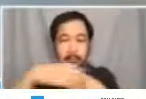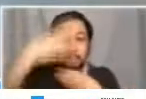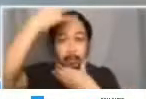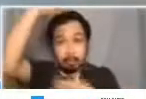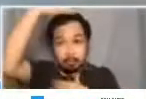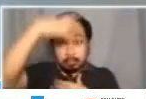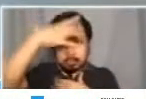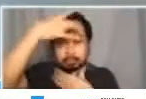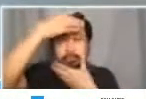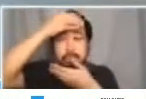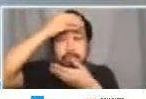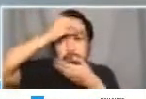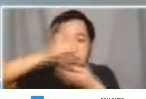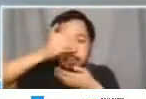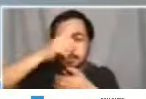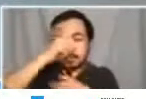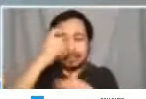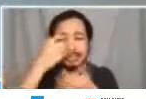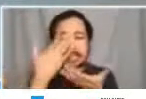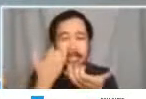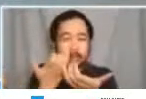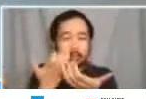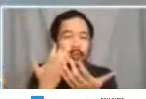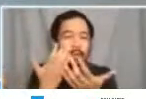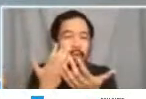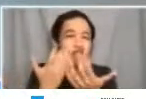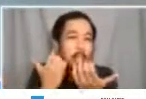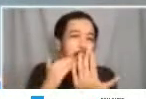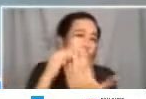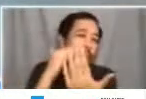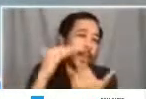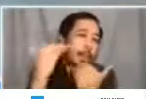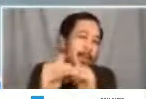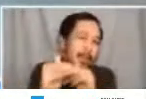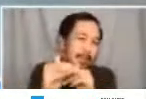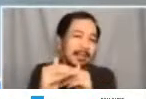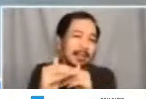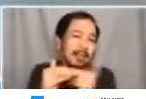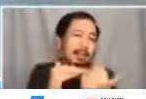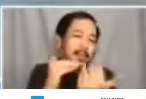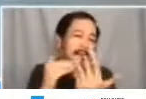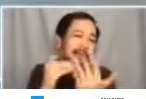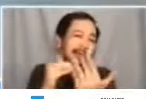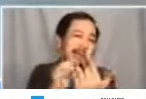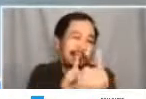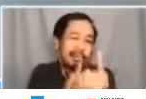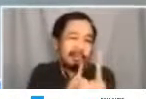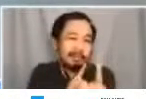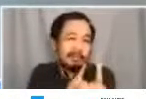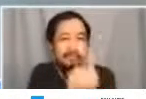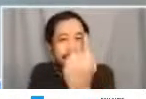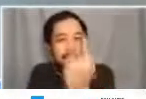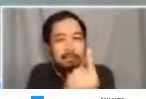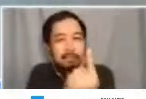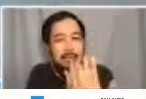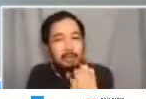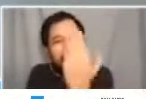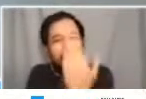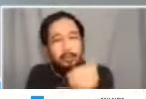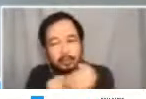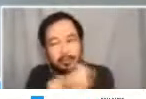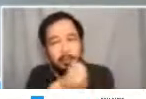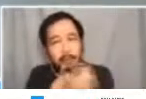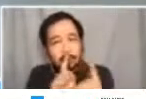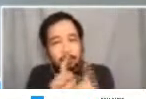Whether whatever it is, no, kahit promo fare yan, kahit piece of fare yan, nandyan po, intact po ang ating ticket.